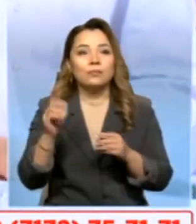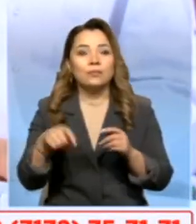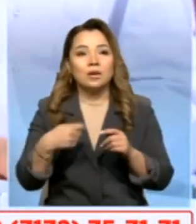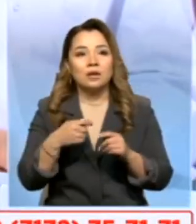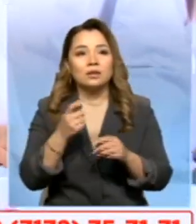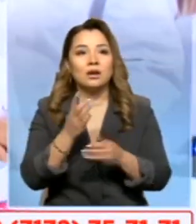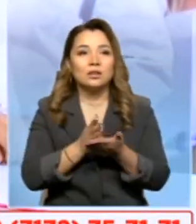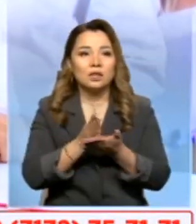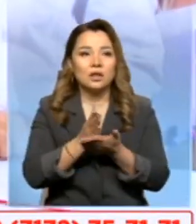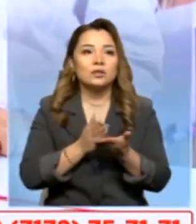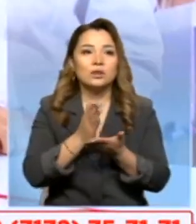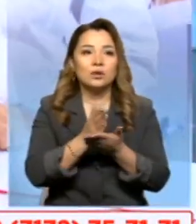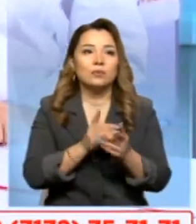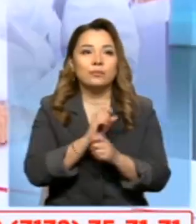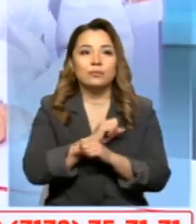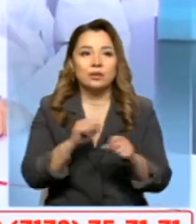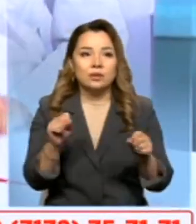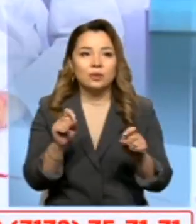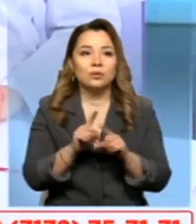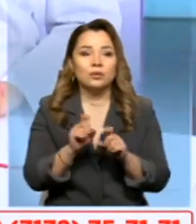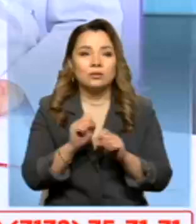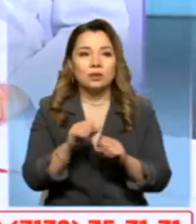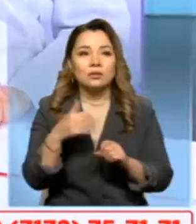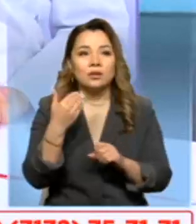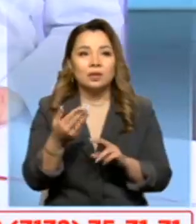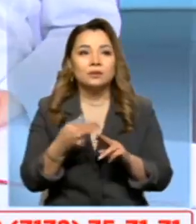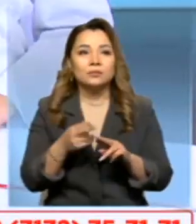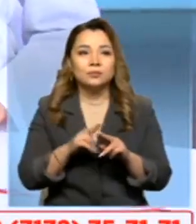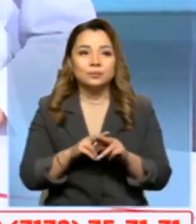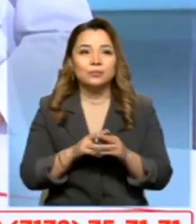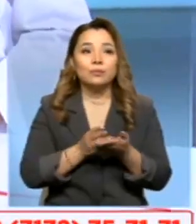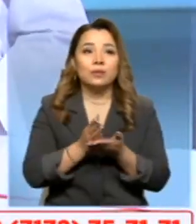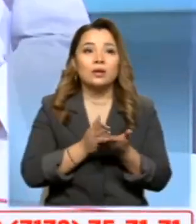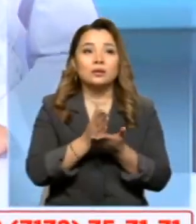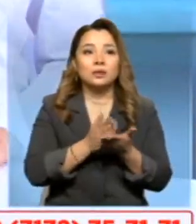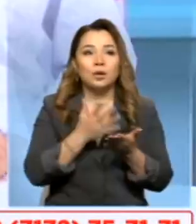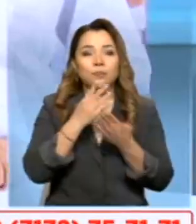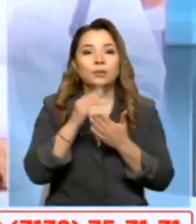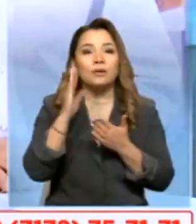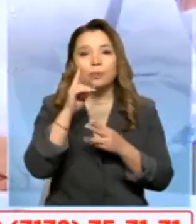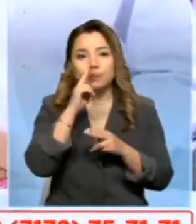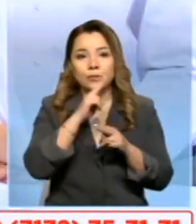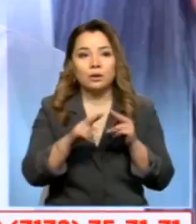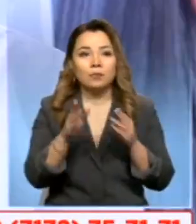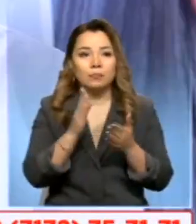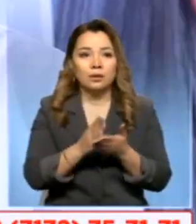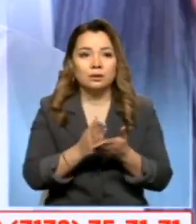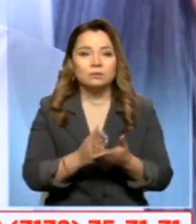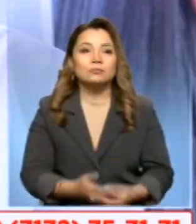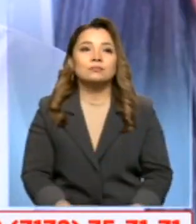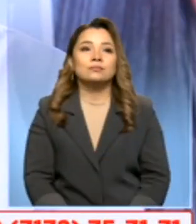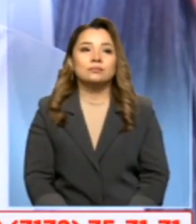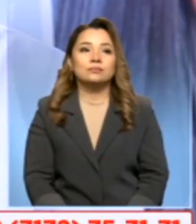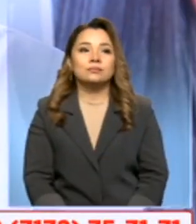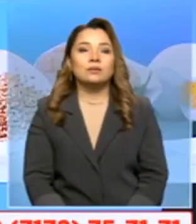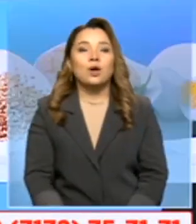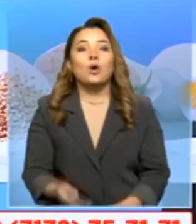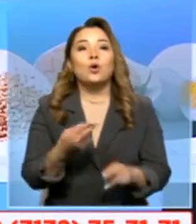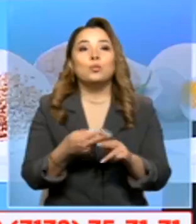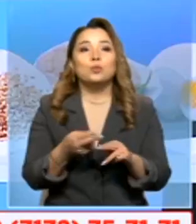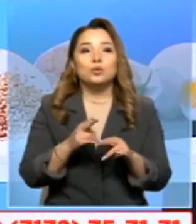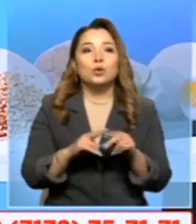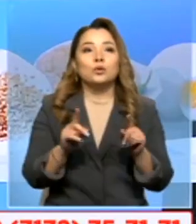болмайды. Пышақ тигізсек, ол өзінің барлық свойствасын жоғалтып кетеді. Және бұл